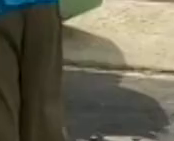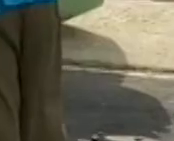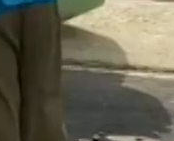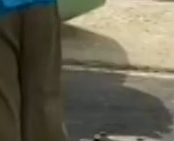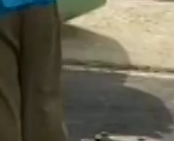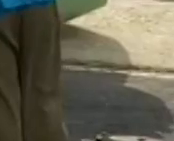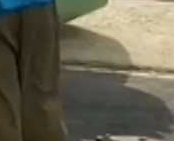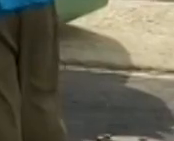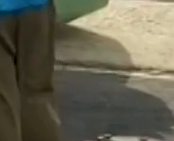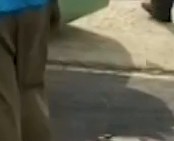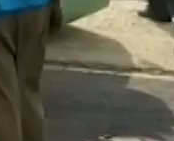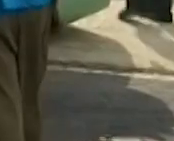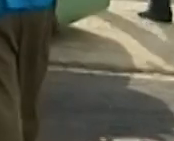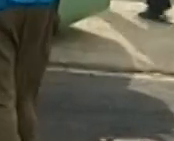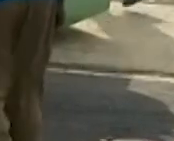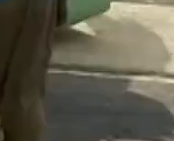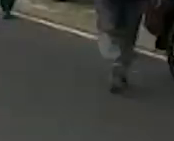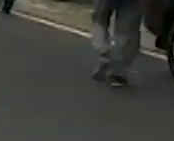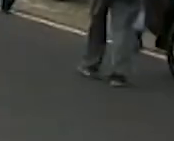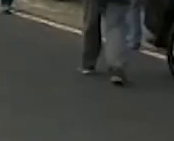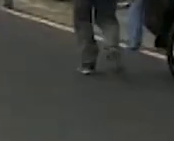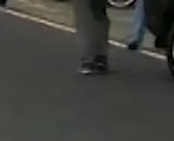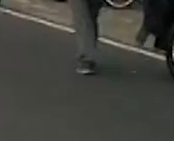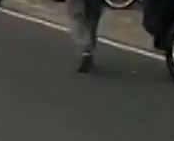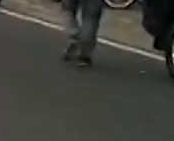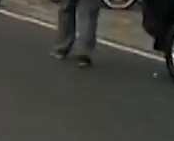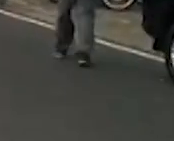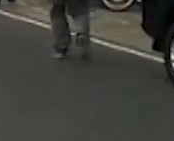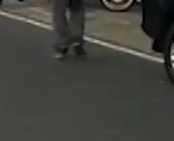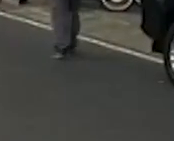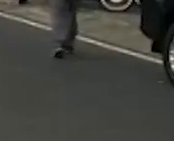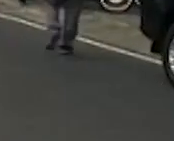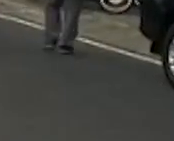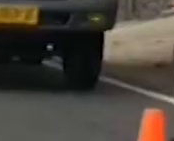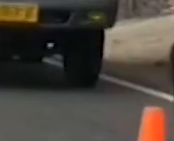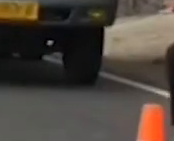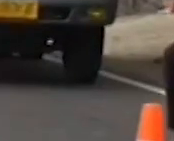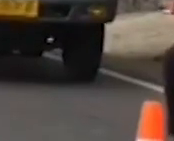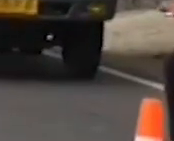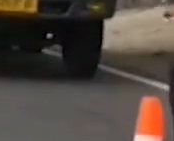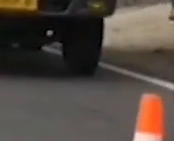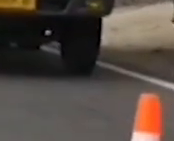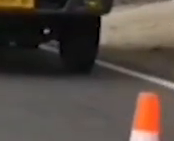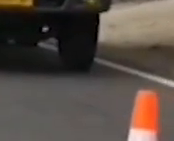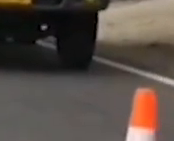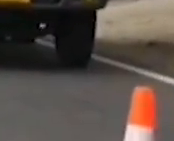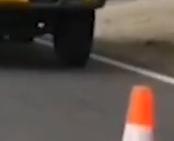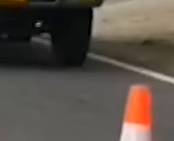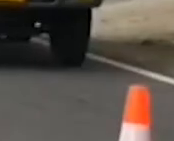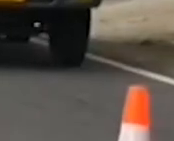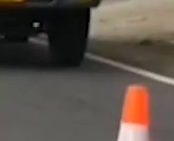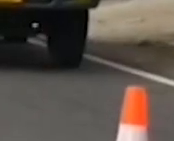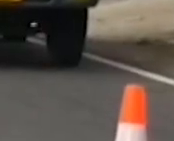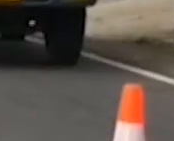set sementara sopir truk Mulyanto selamat kecelakaan tunggal terjadi saat truk melaju dari Temanggung ke Wonosobo